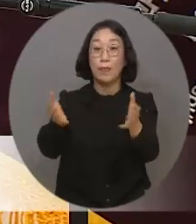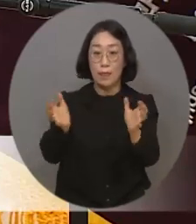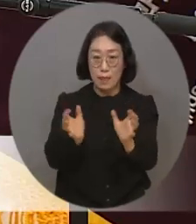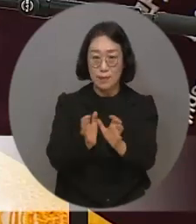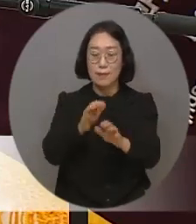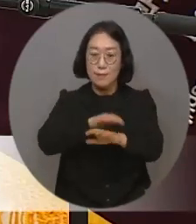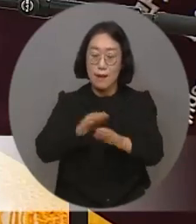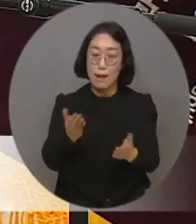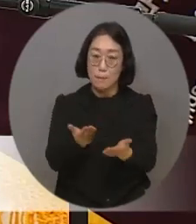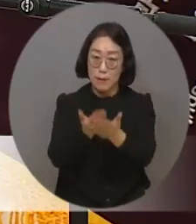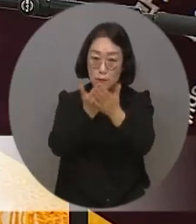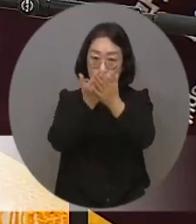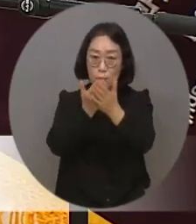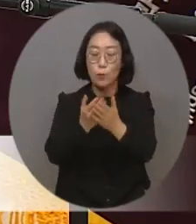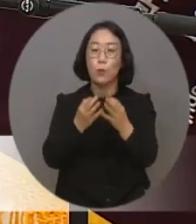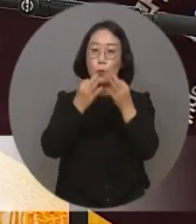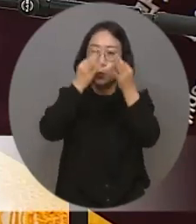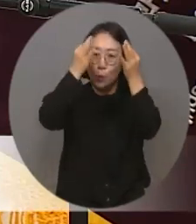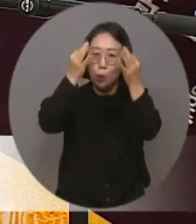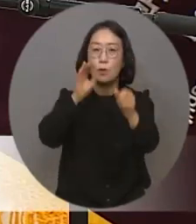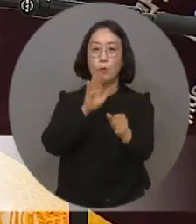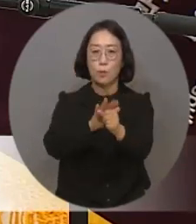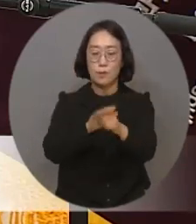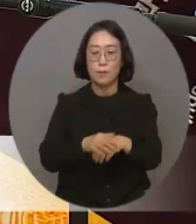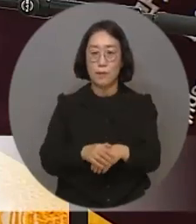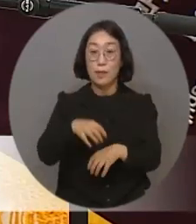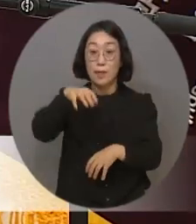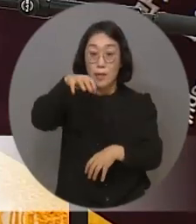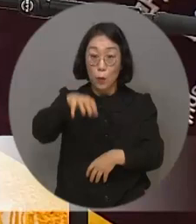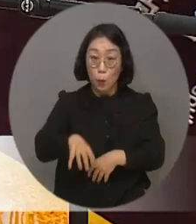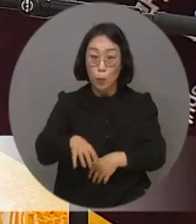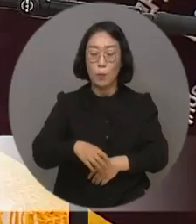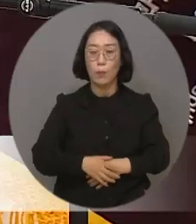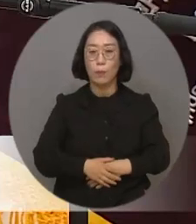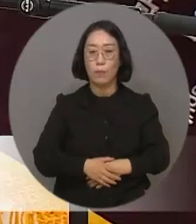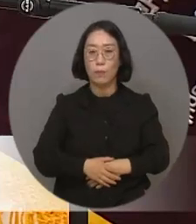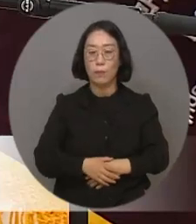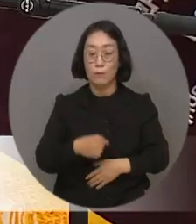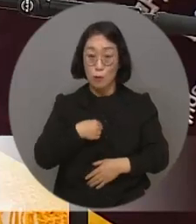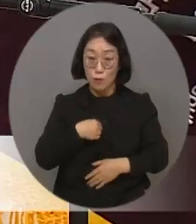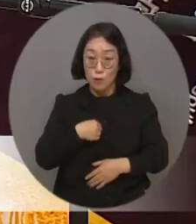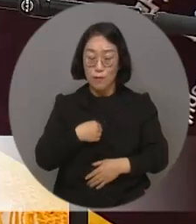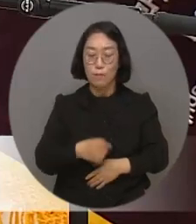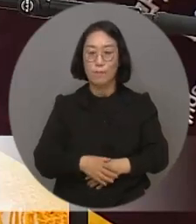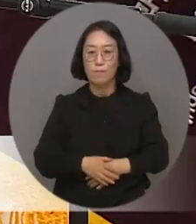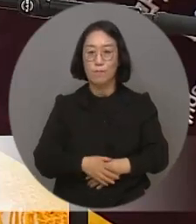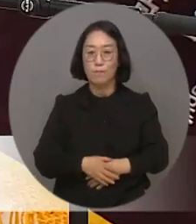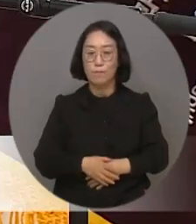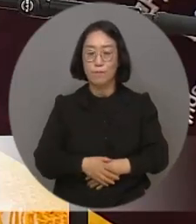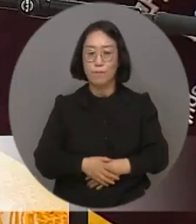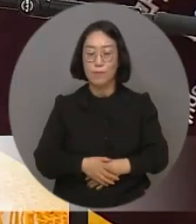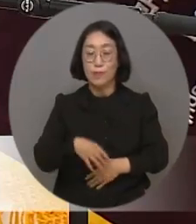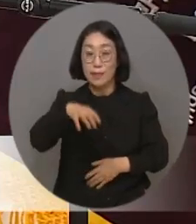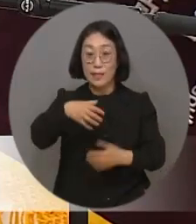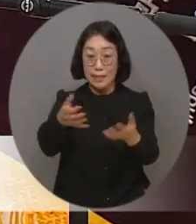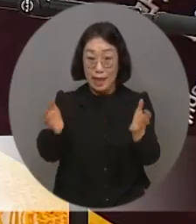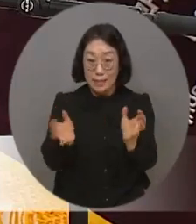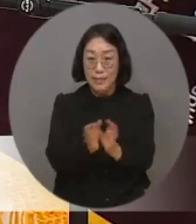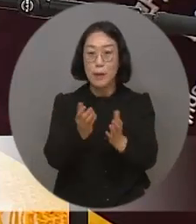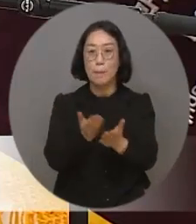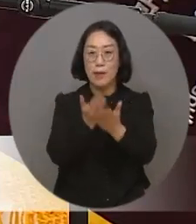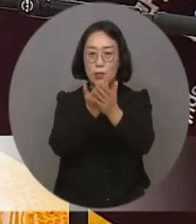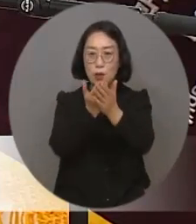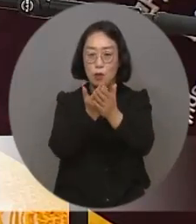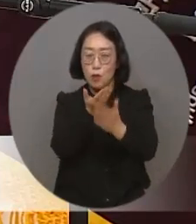있도록 기여하도록 하겠습니다. 이 자리를 빌어 저는 한자연의 발전과 성장을